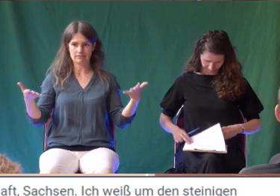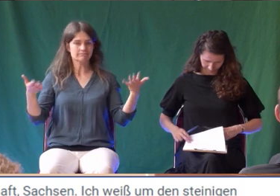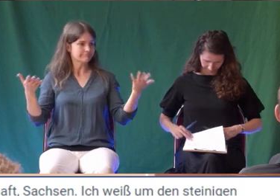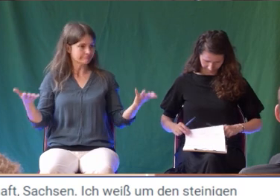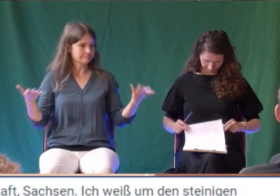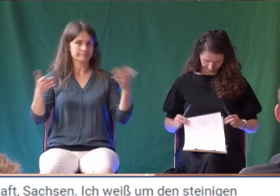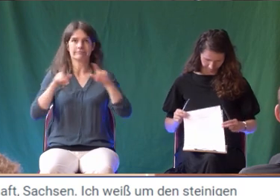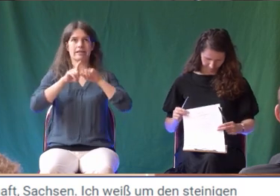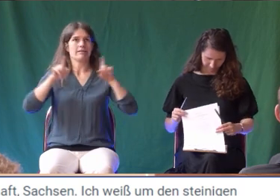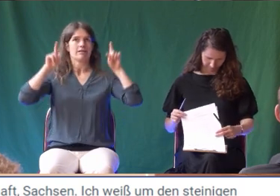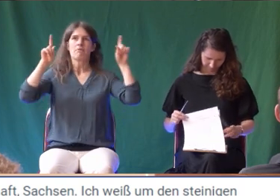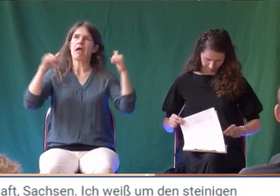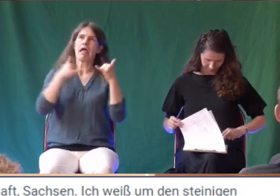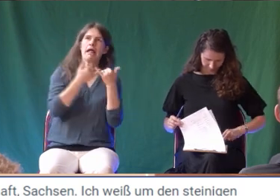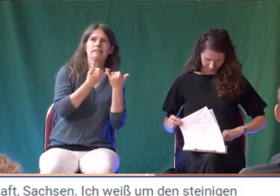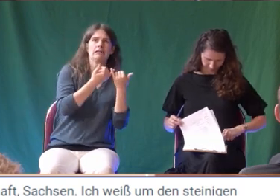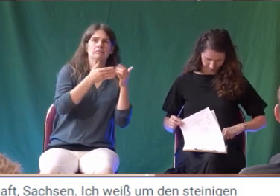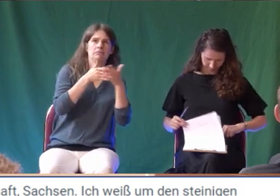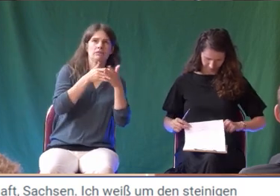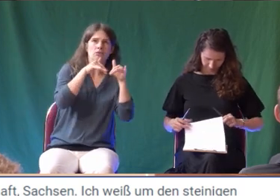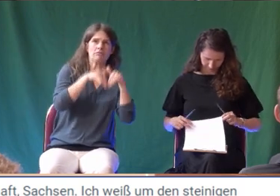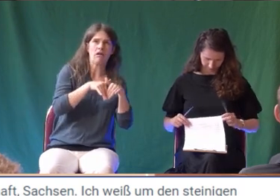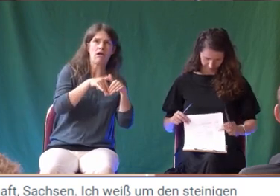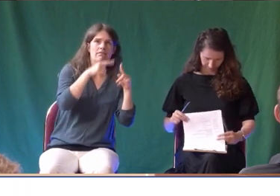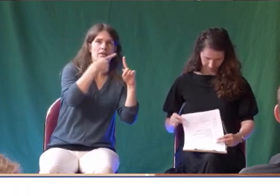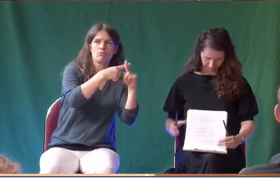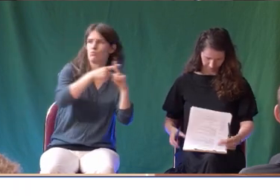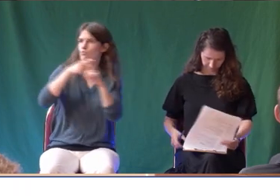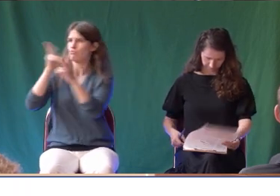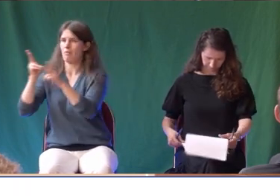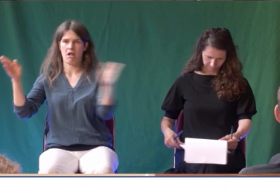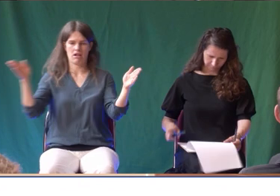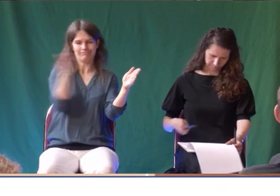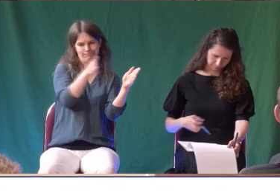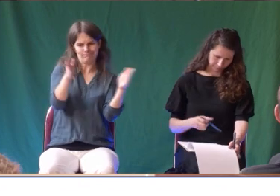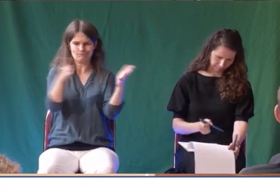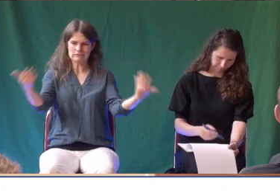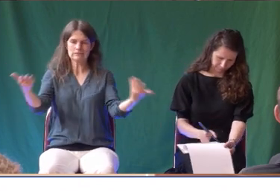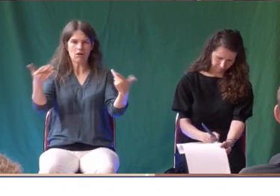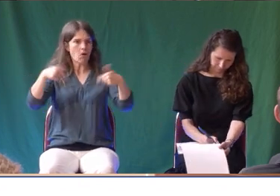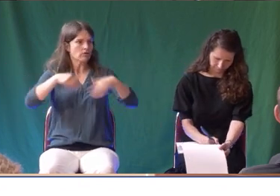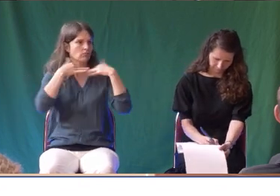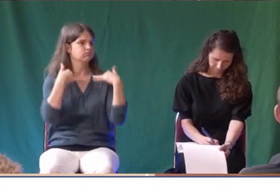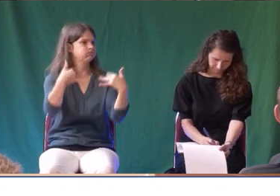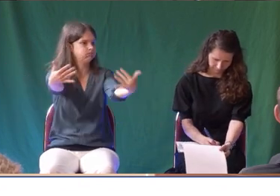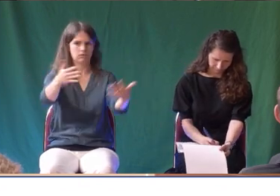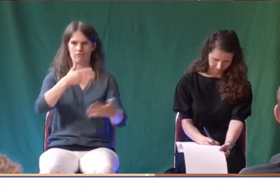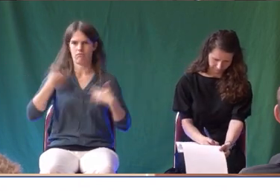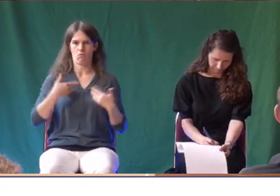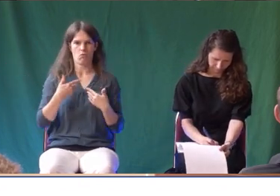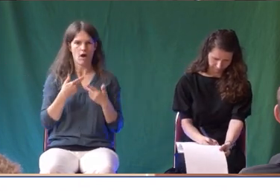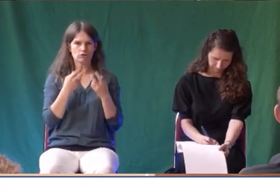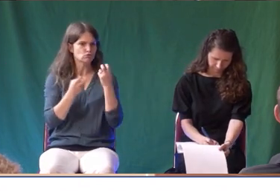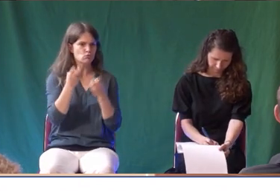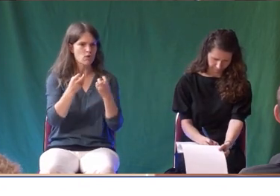mit Behinderungen zwischen Tabu und Normalität so eine prächtige Resonanz gefunden hat hier ist kein Stuhl mehr frei